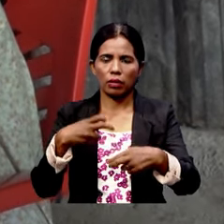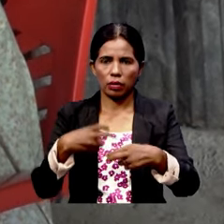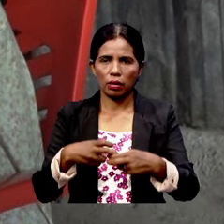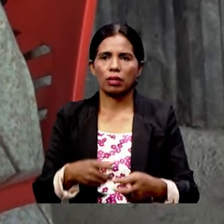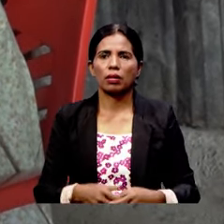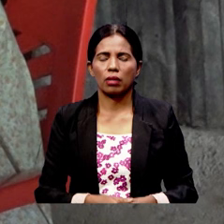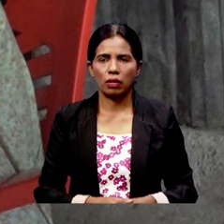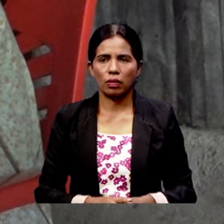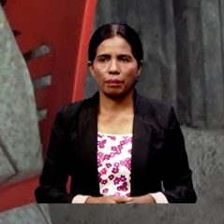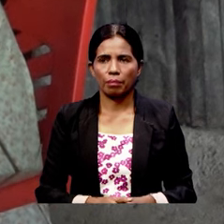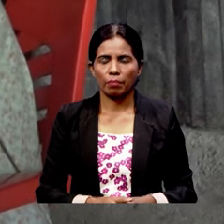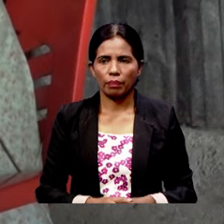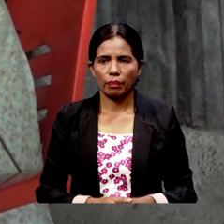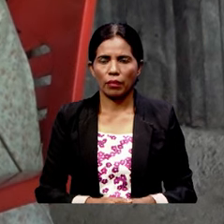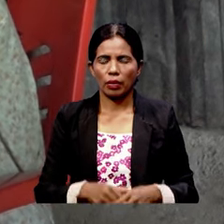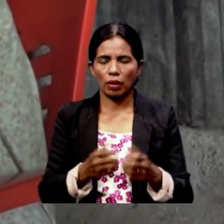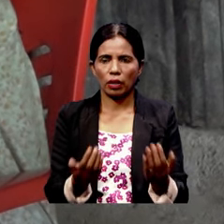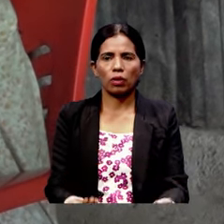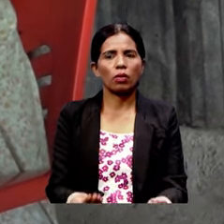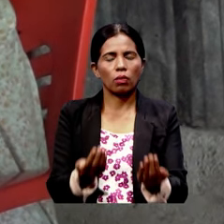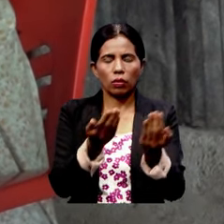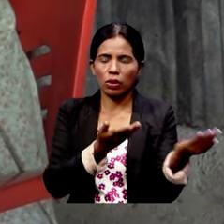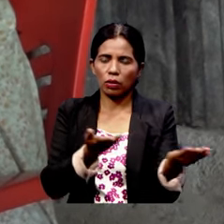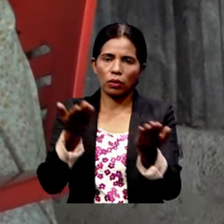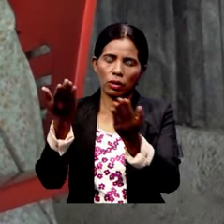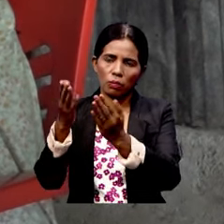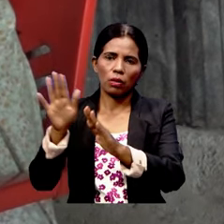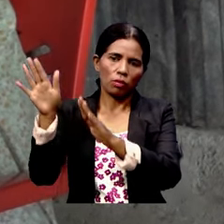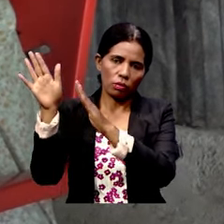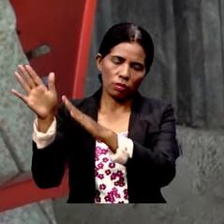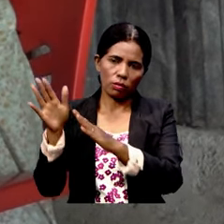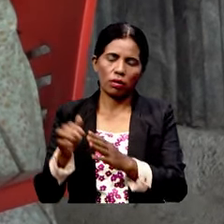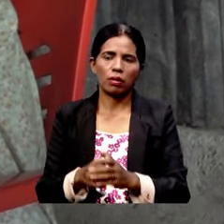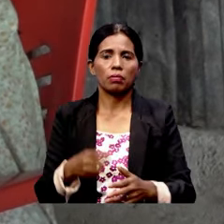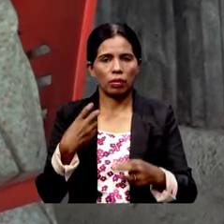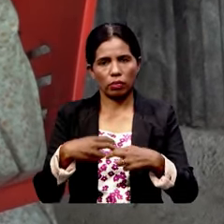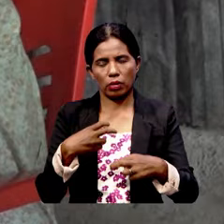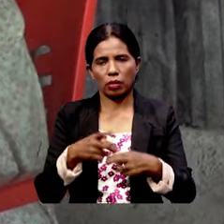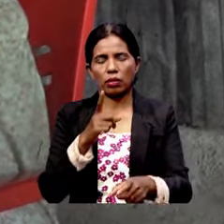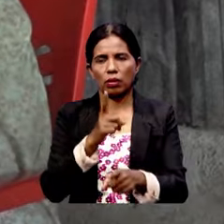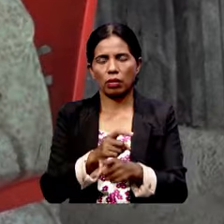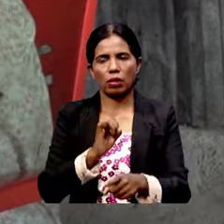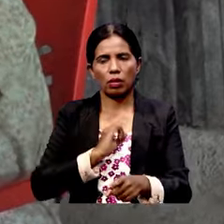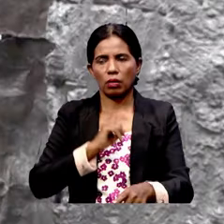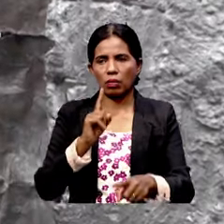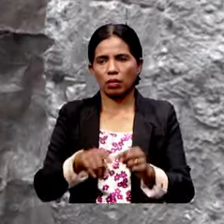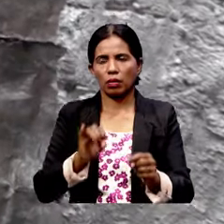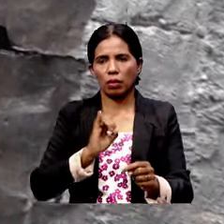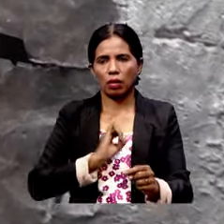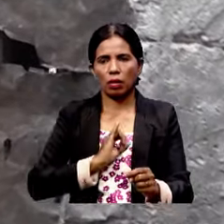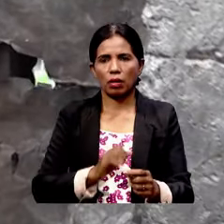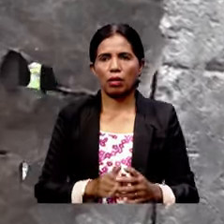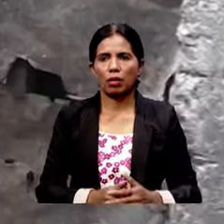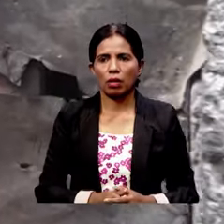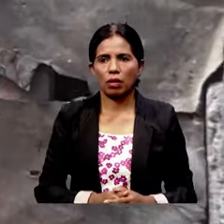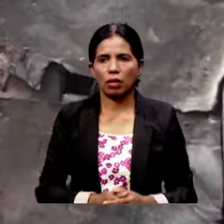fale merai lolo ne ne kan tenke ko sai fale gadda rasta sai fale ne ma hau la bele tam han pai la bele ne